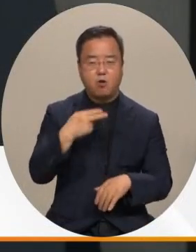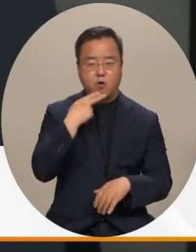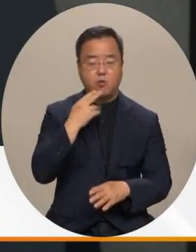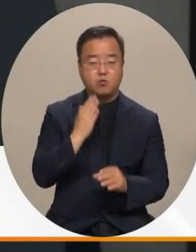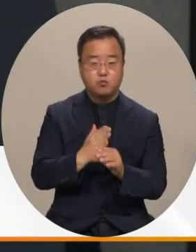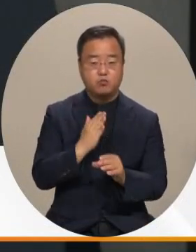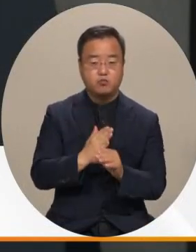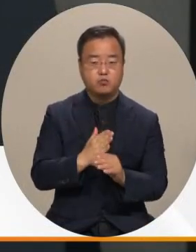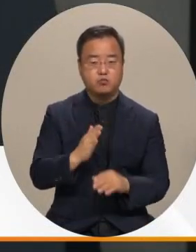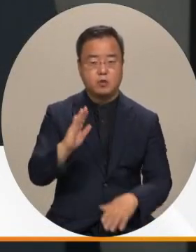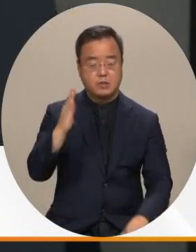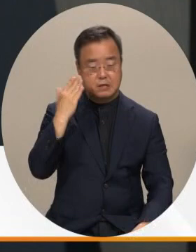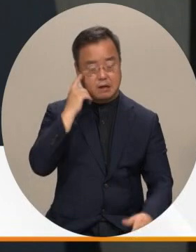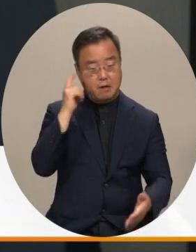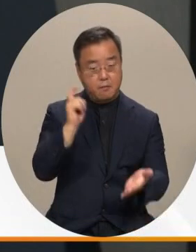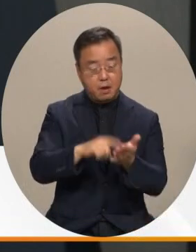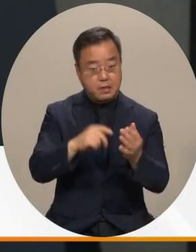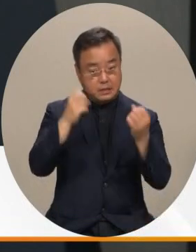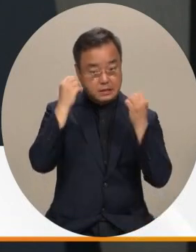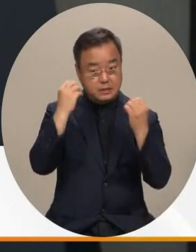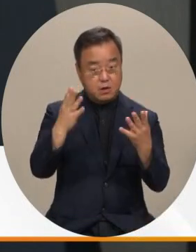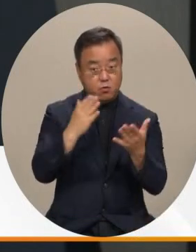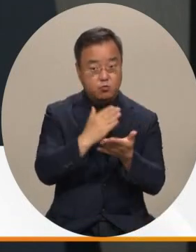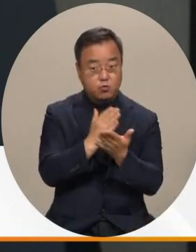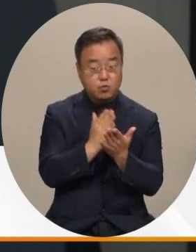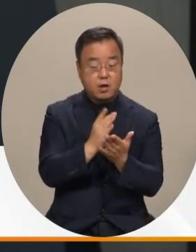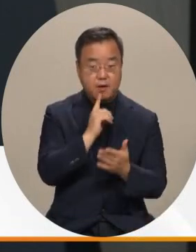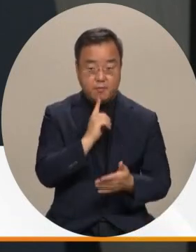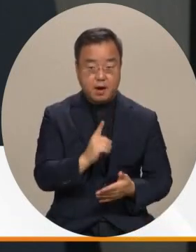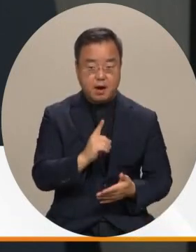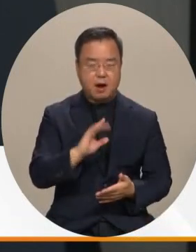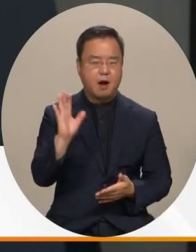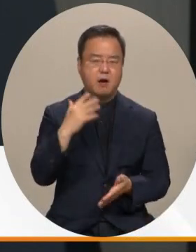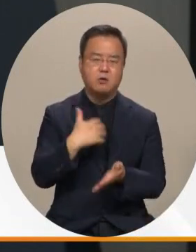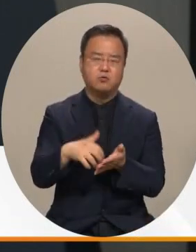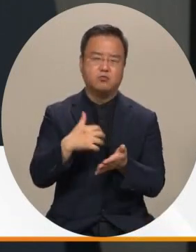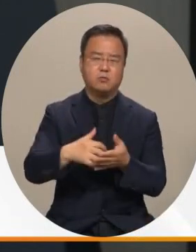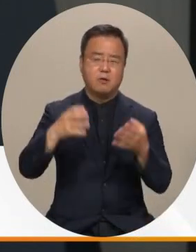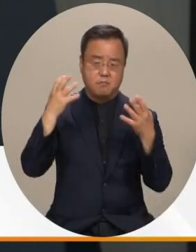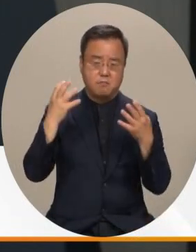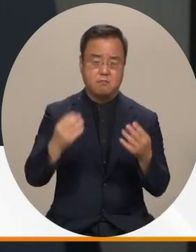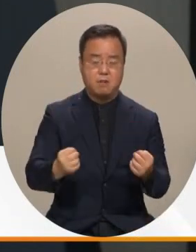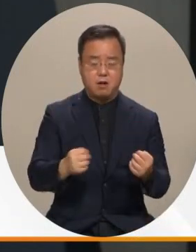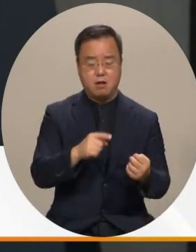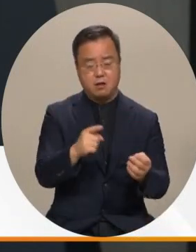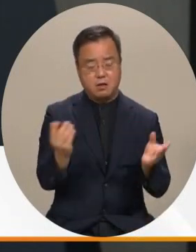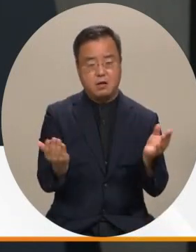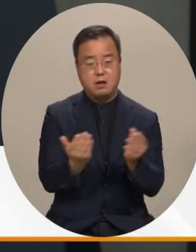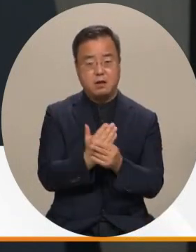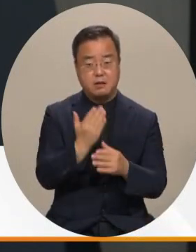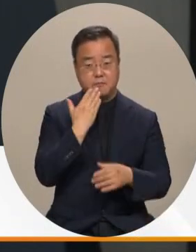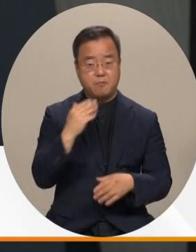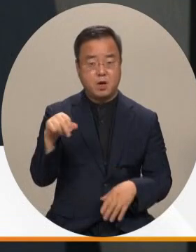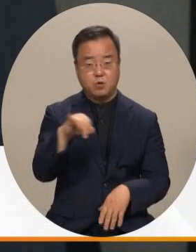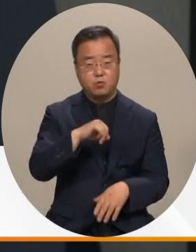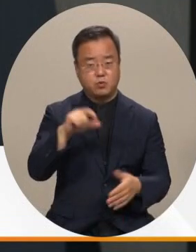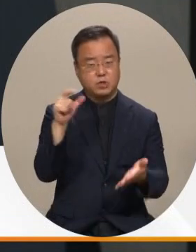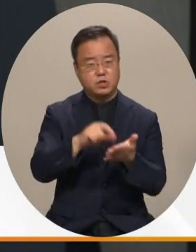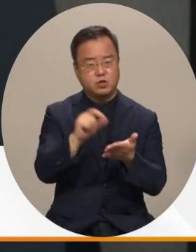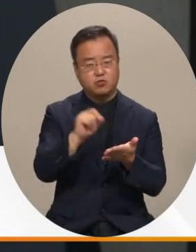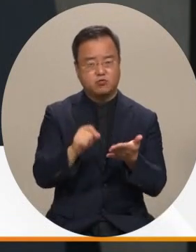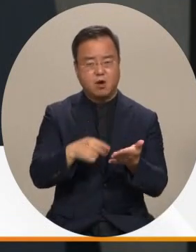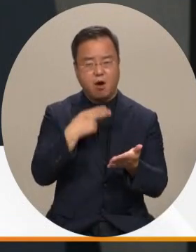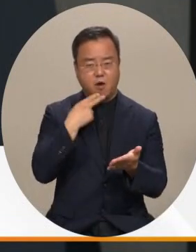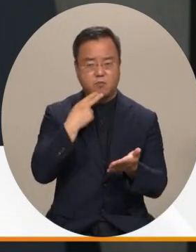최근까지 최근에 발견된 종이 아닐까 이렇게 생각을 했었지만 이렇게 많은 개체수가 이제 발생을 하는 곤충이 기록이 없다는 것은 좀